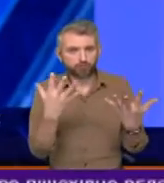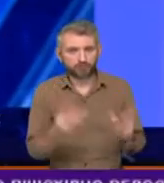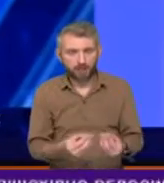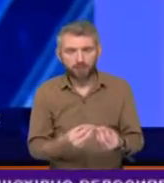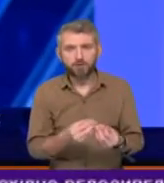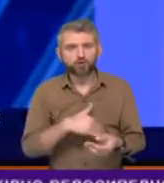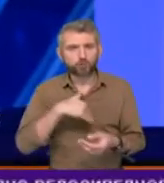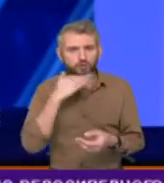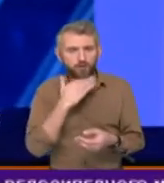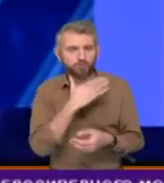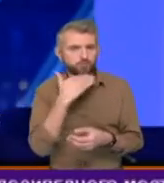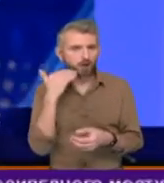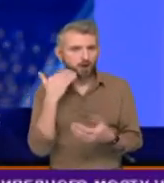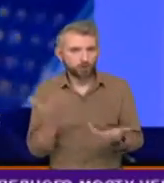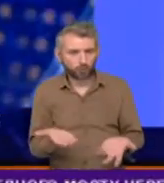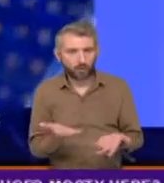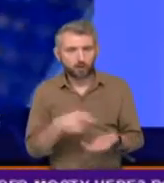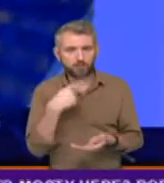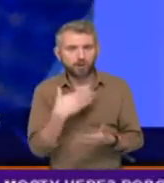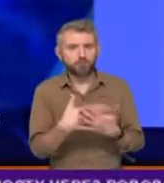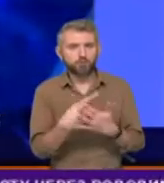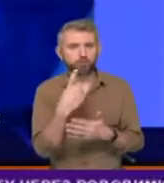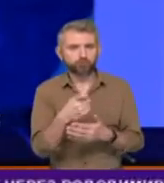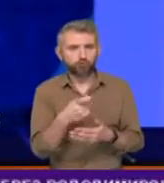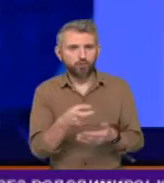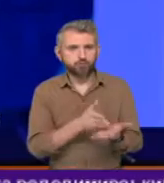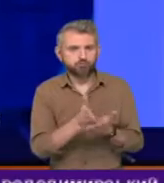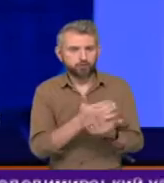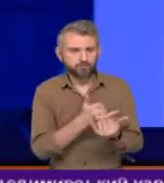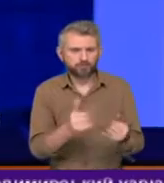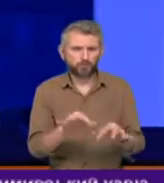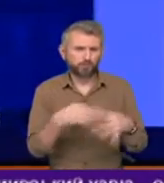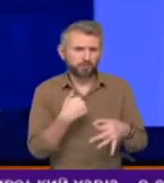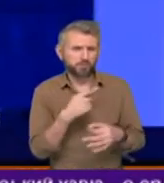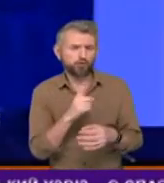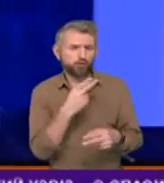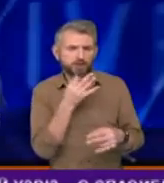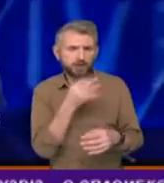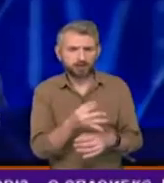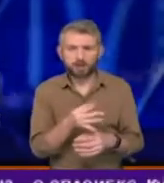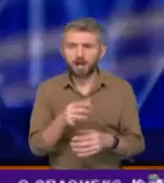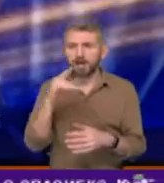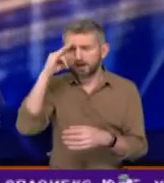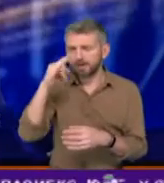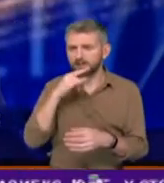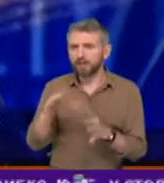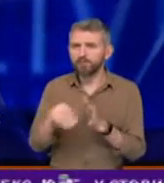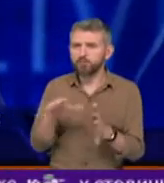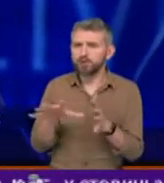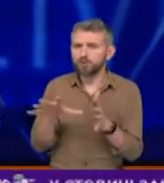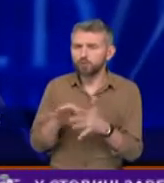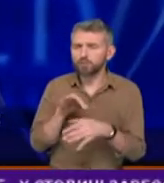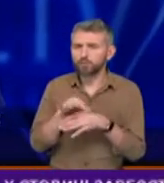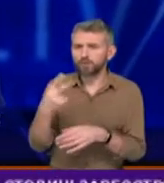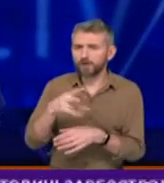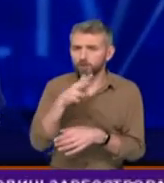іде достатньо великий їх вал, йде мова порядка про 100 позицій. Ну, дозвольте мені хоч щось сказати. Казахстан вибори електронні проводить вже 20 років. Я розумію, в